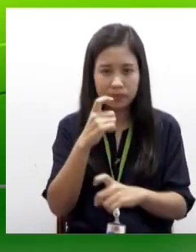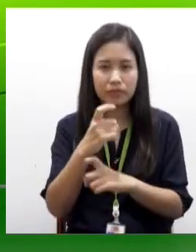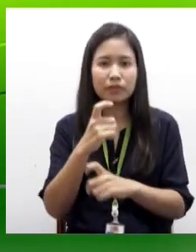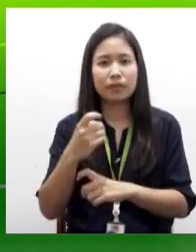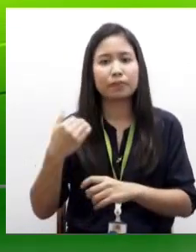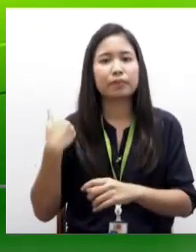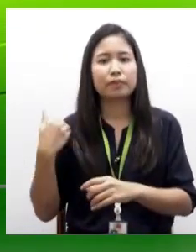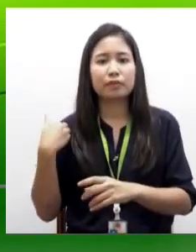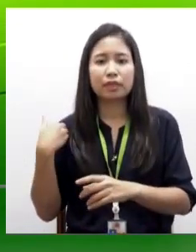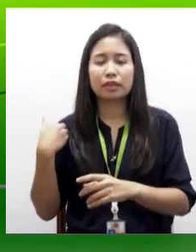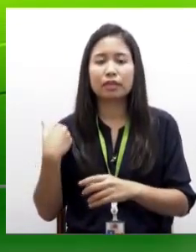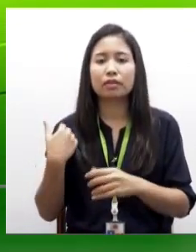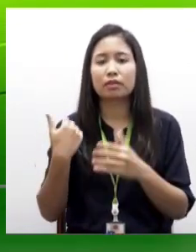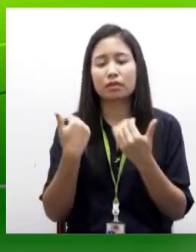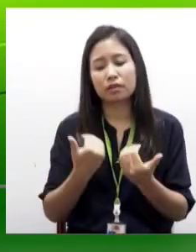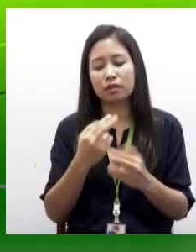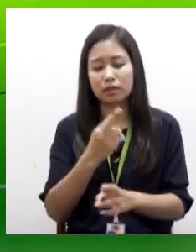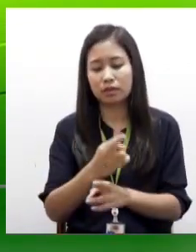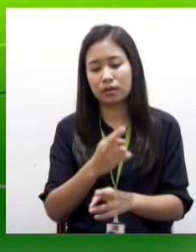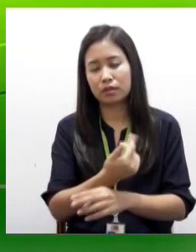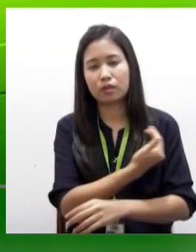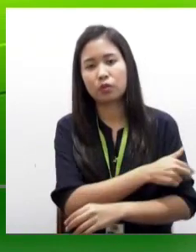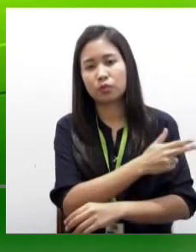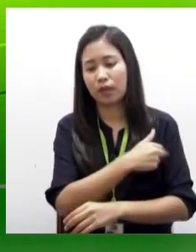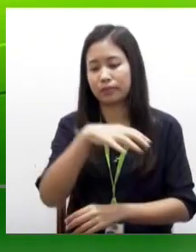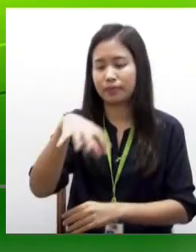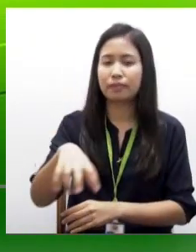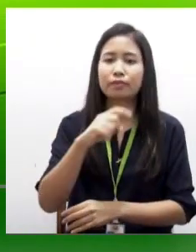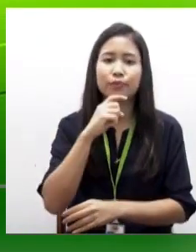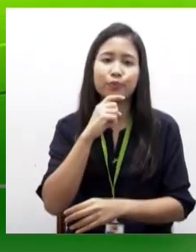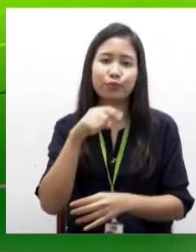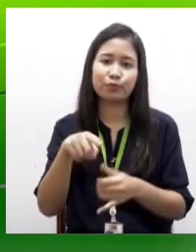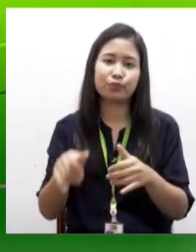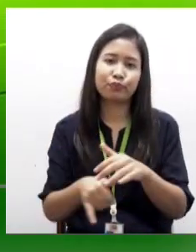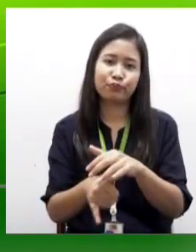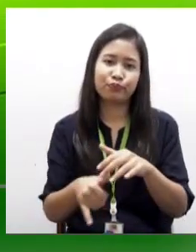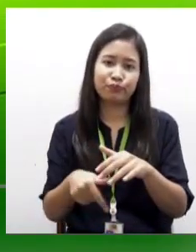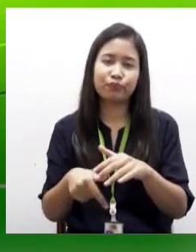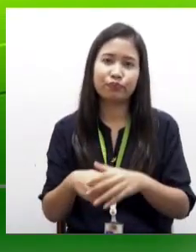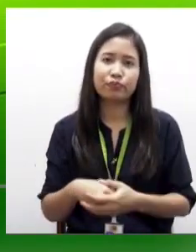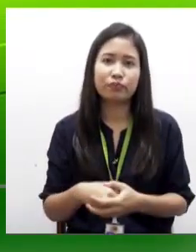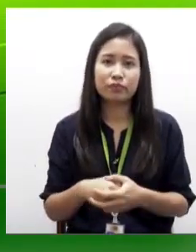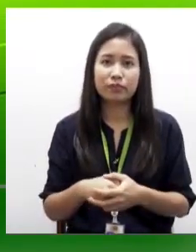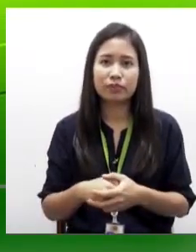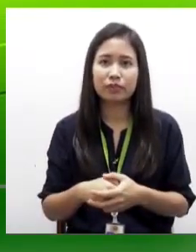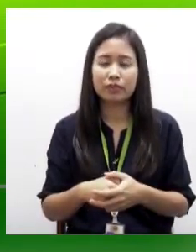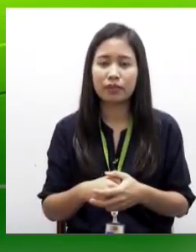คนนะครับอ่าส่วนกับตัวนี้ก็เป็นกรณีที่เราจะเห็นว่านะครับมีความเสี่ยงอยู่นะครับก็วันที่8เอากับตัวอยู่ 2นะครับส่วนวันที่ 9ถึงวันที่ 4ก็ปล่อยตัวกลับ 1